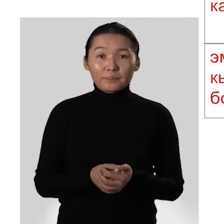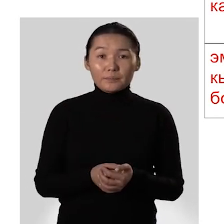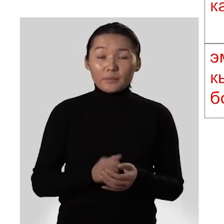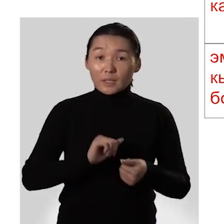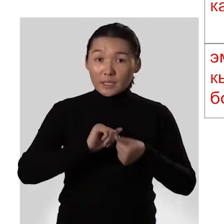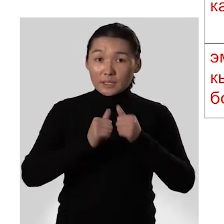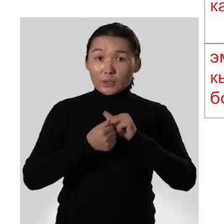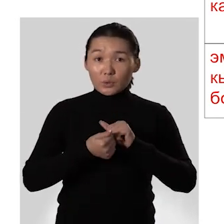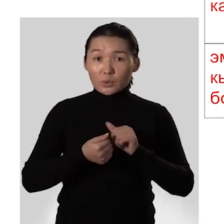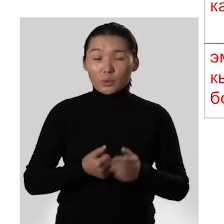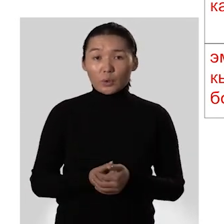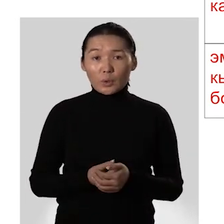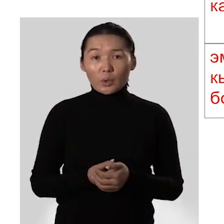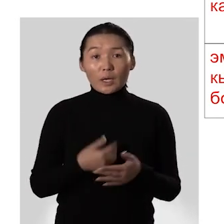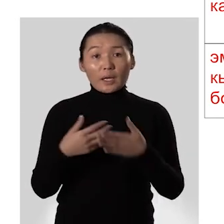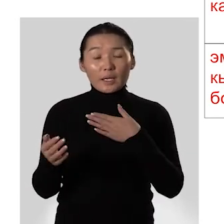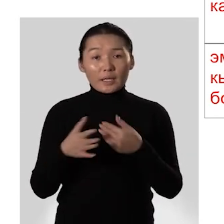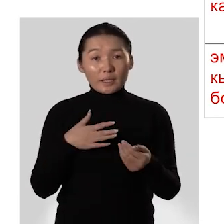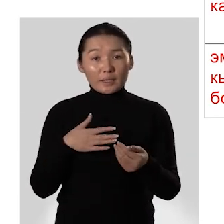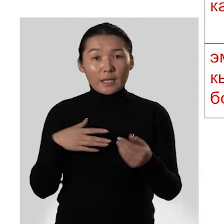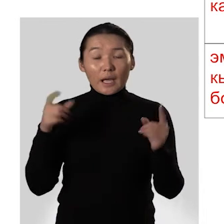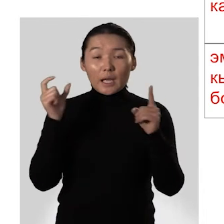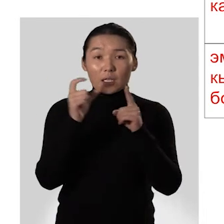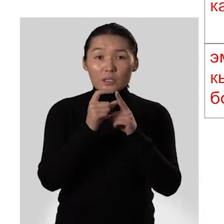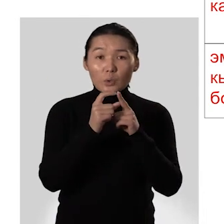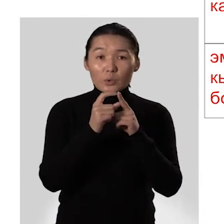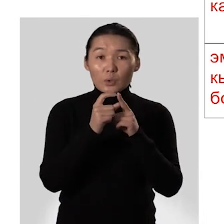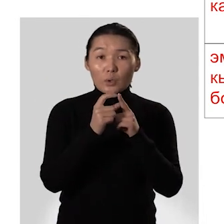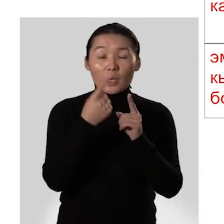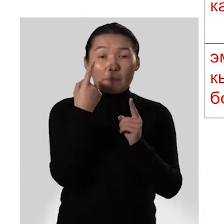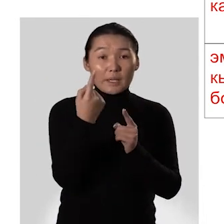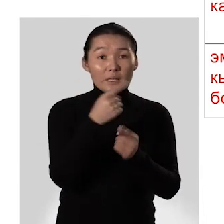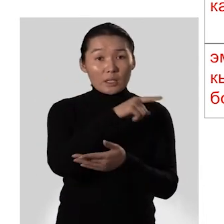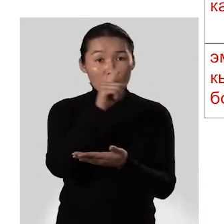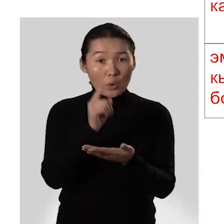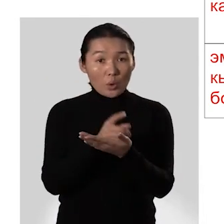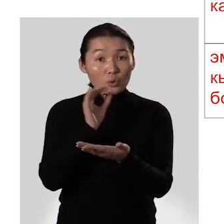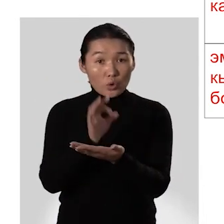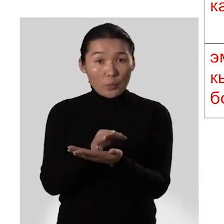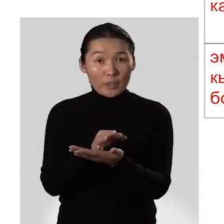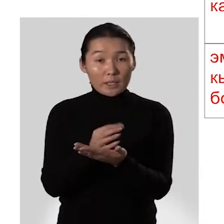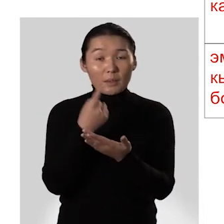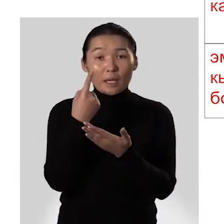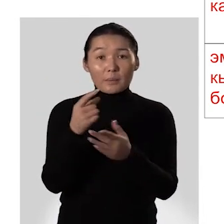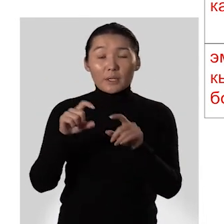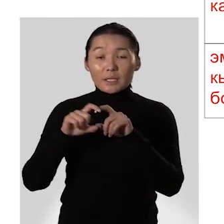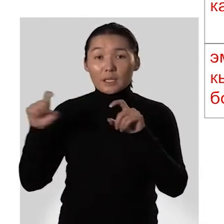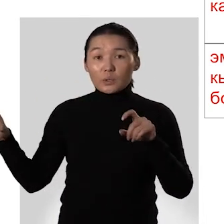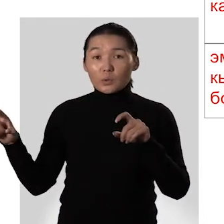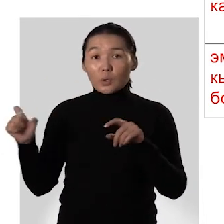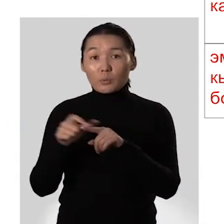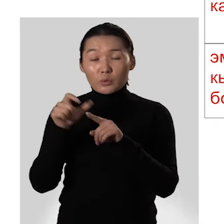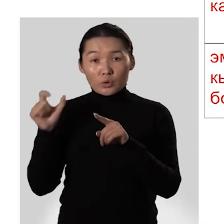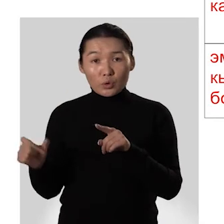түшүргүлө. Эгерде сөздөр бирдей суроого жооп берип, бирдей сүйлөм мүчөсүн милдетин